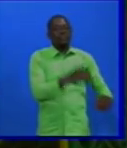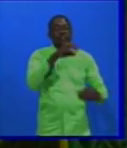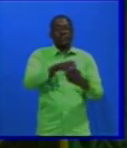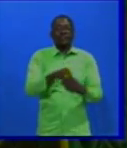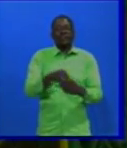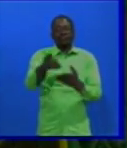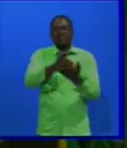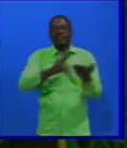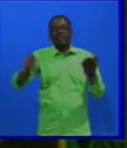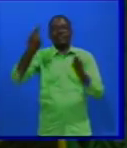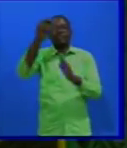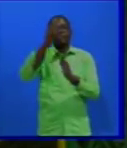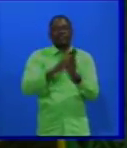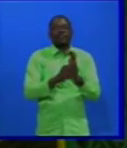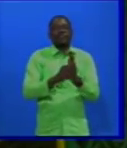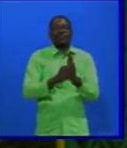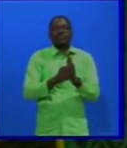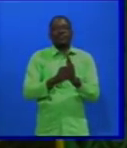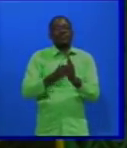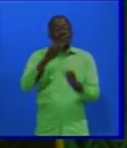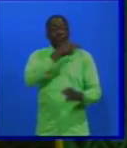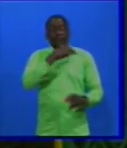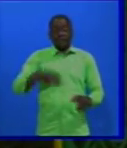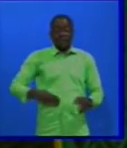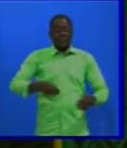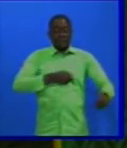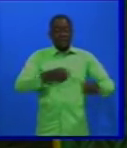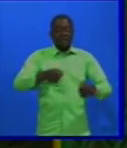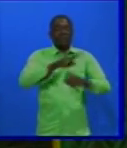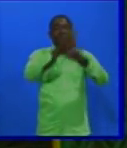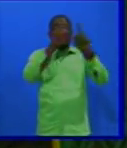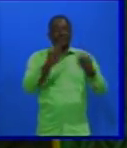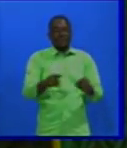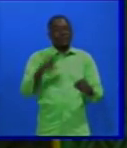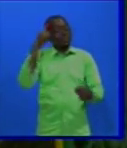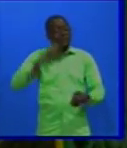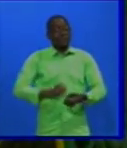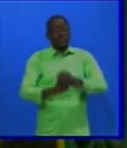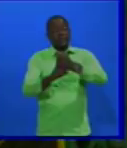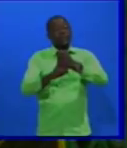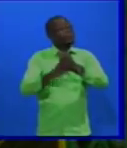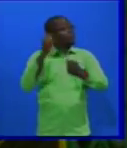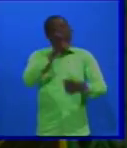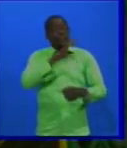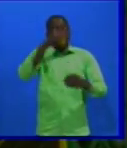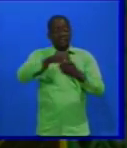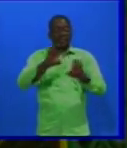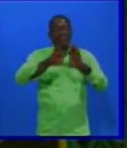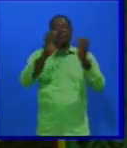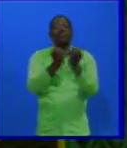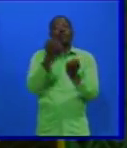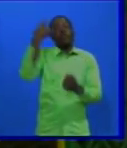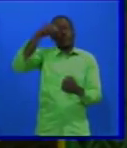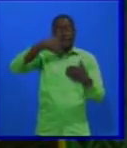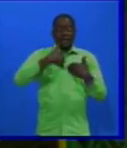décentralisation, c'est aux maires de gérer les questions de protection civile dans les communes pour qu'il y ait une forme